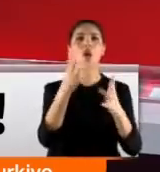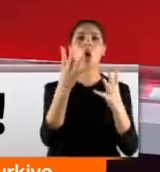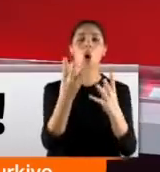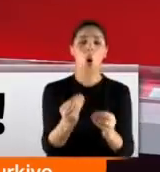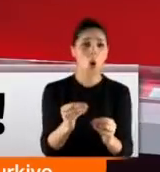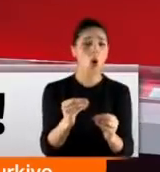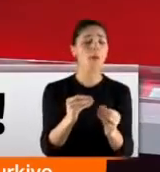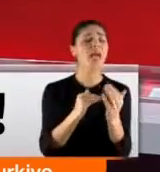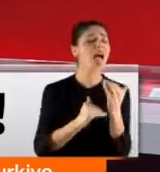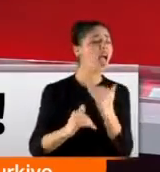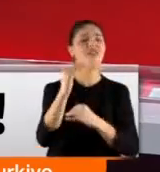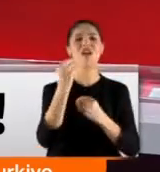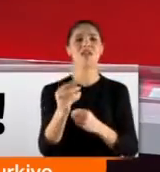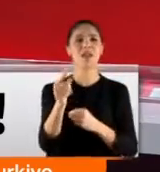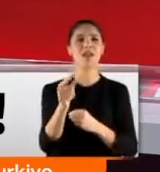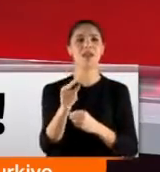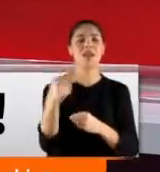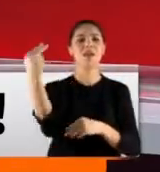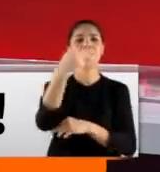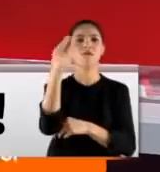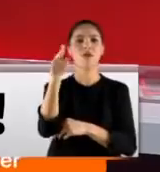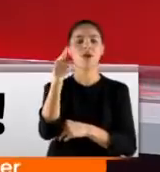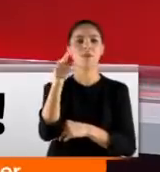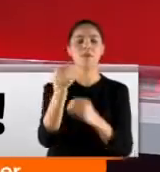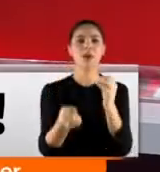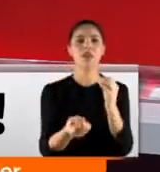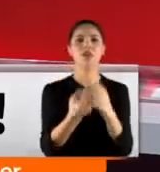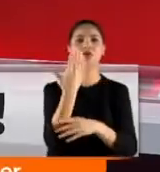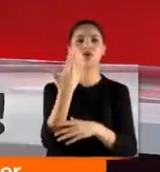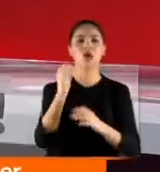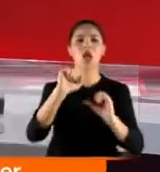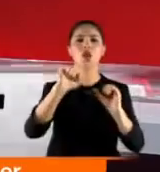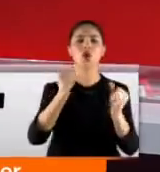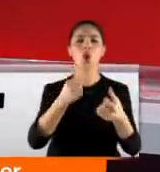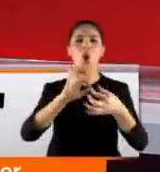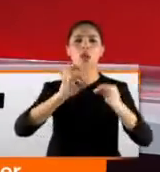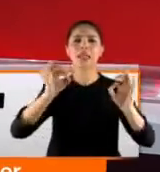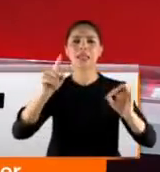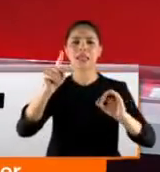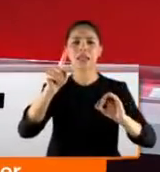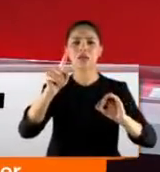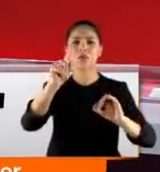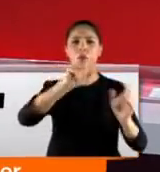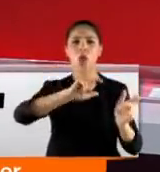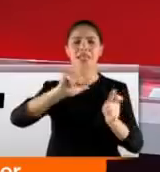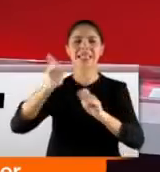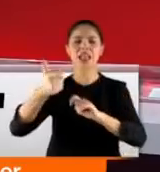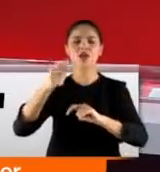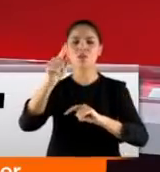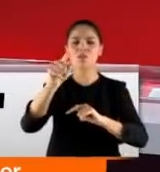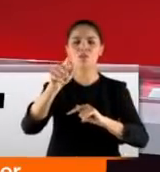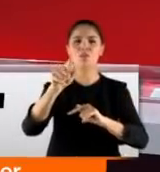olabileceğin en iyisi yorumu yapılıyor. Ve şirketin öne çıkardığı özellik soğuk zincir. Biliyorsunuz bir taşıma, lojistik meselesi var